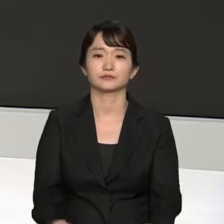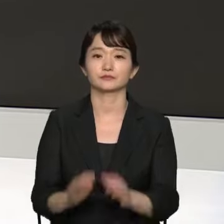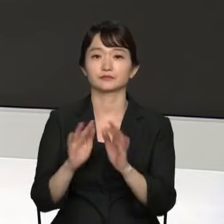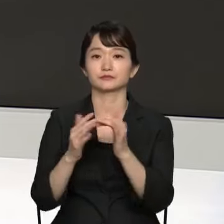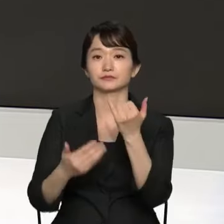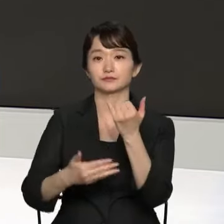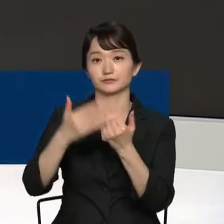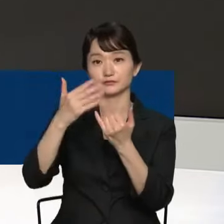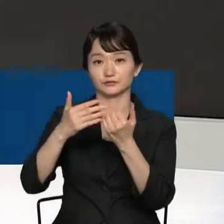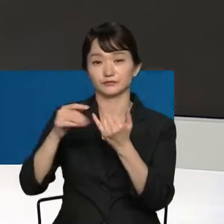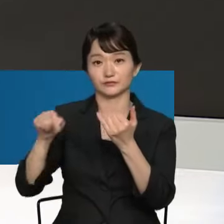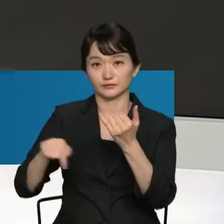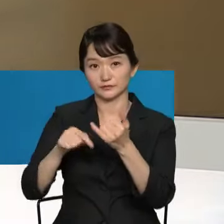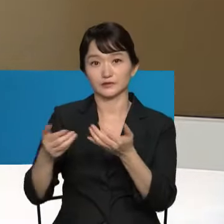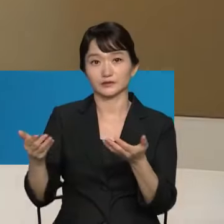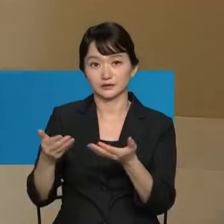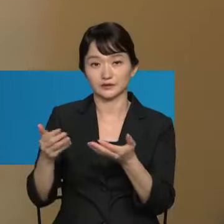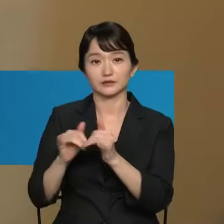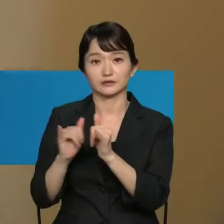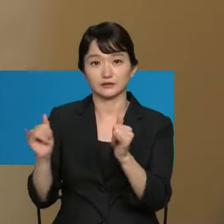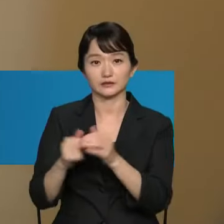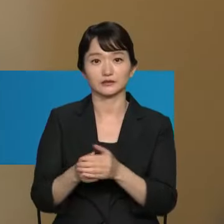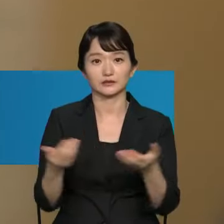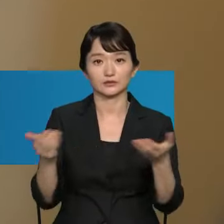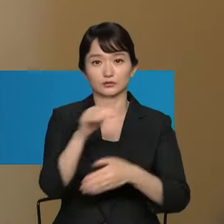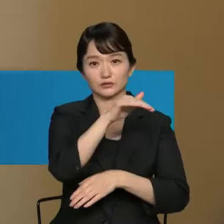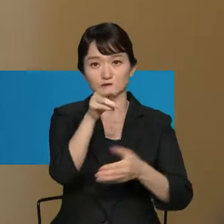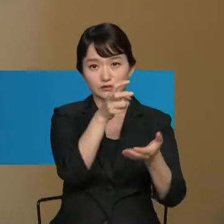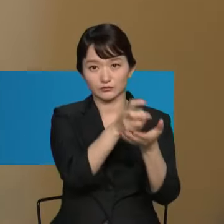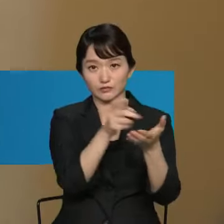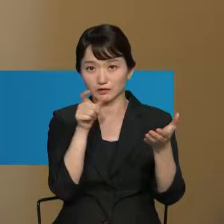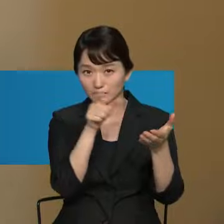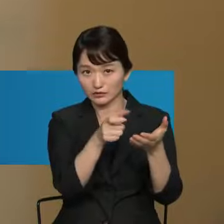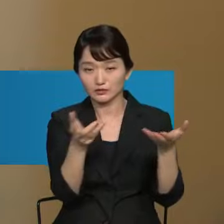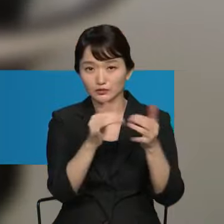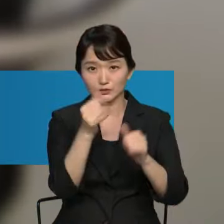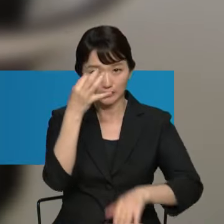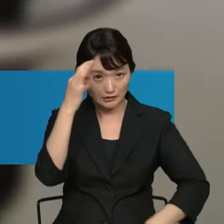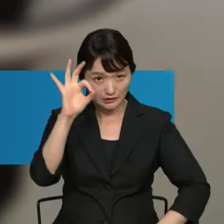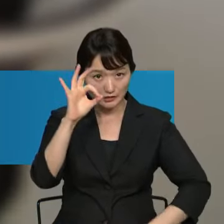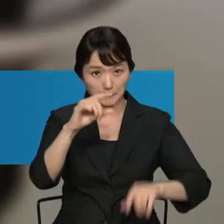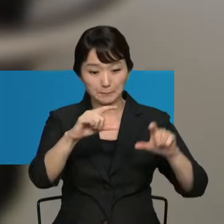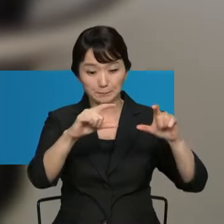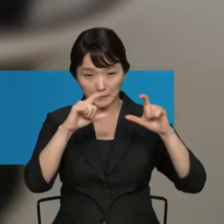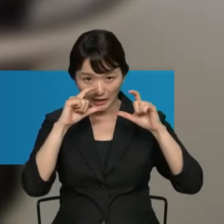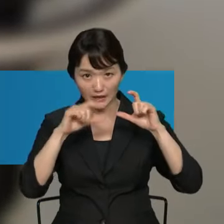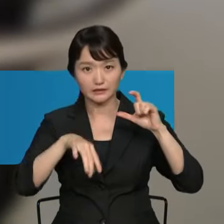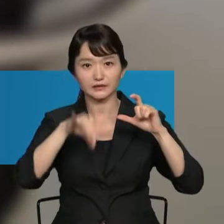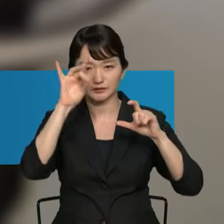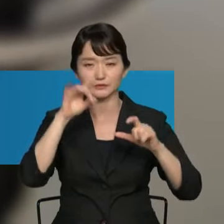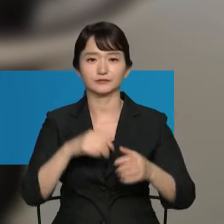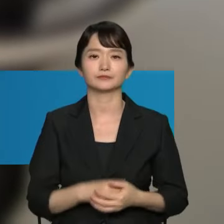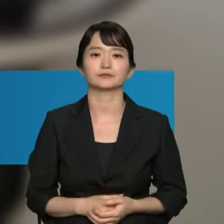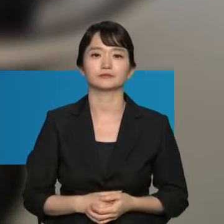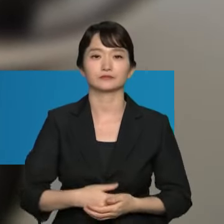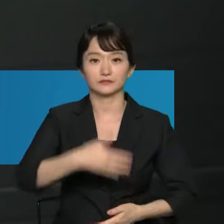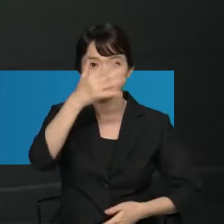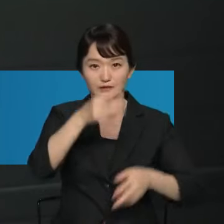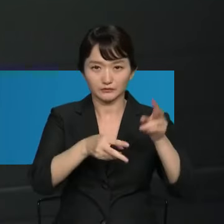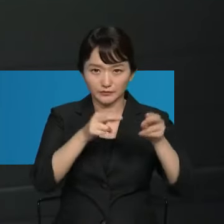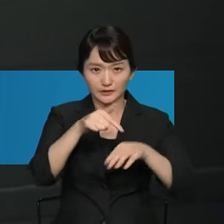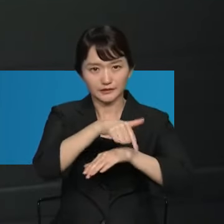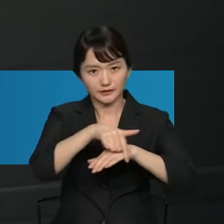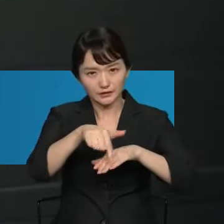유튜버 채널에서 일하는 노동자도 근로기준법상의 근로자로 인정해야 한다는 판단이 처음 나왔습니다. 영상